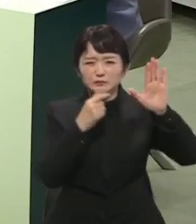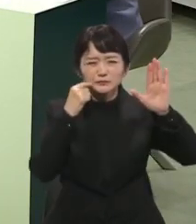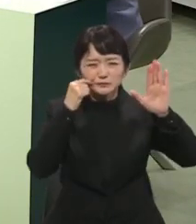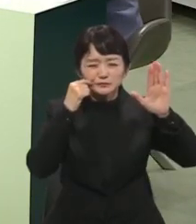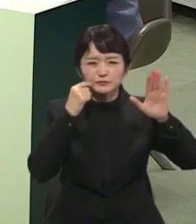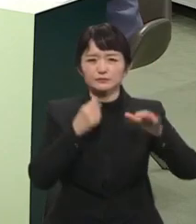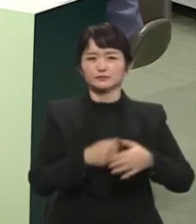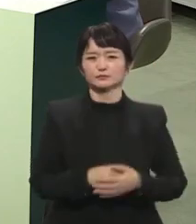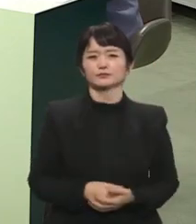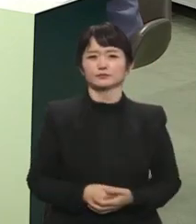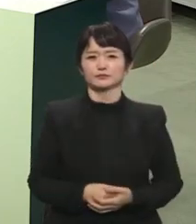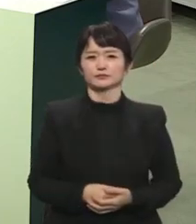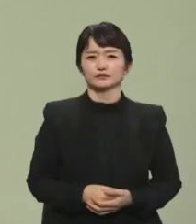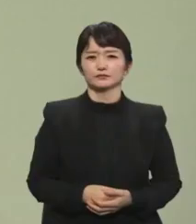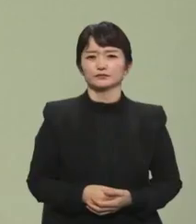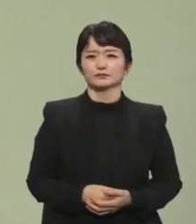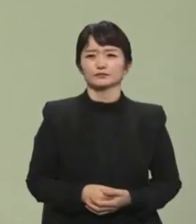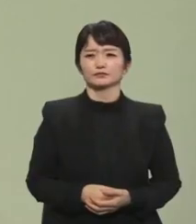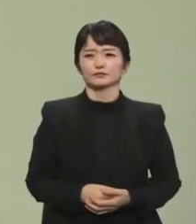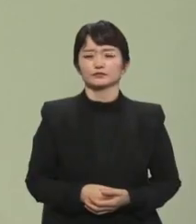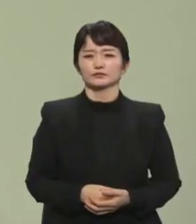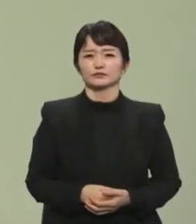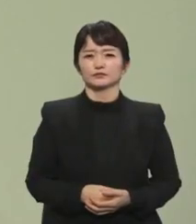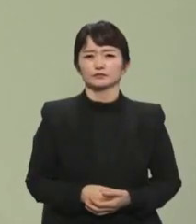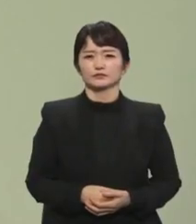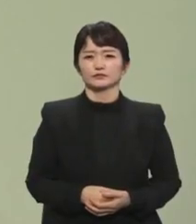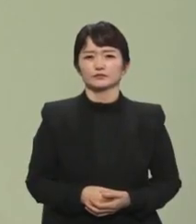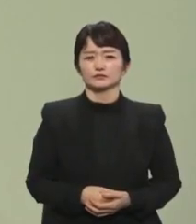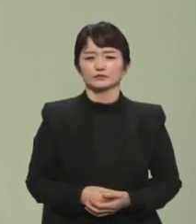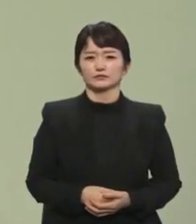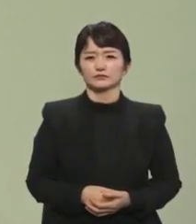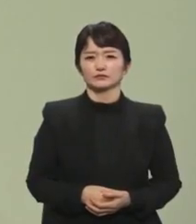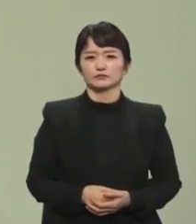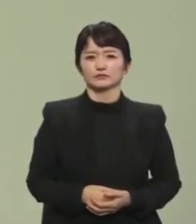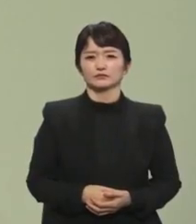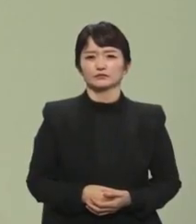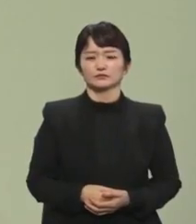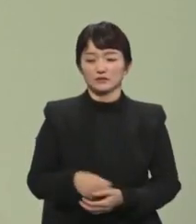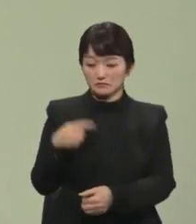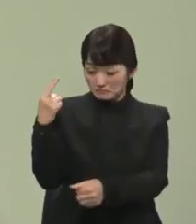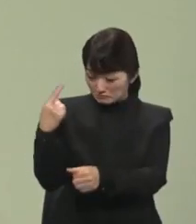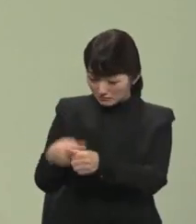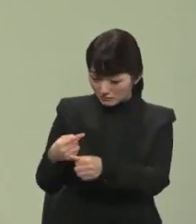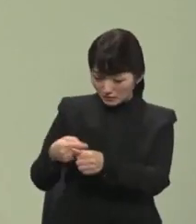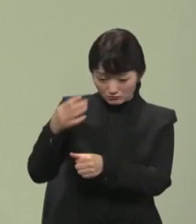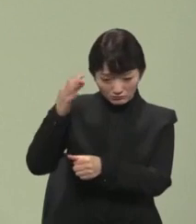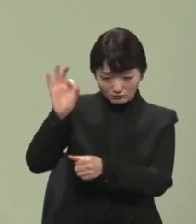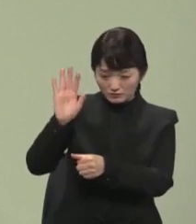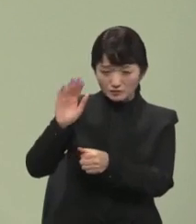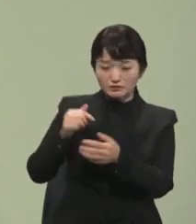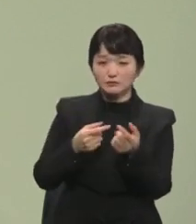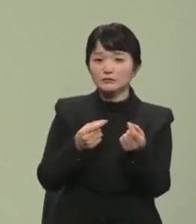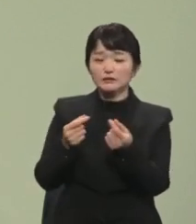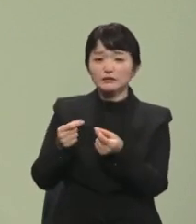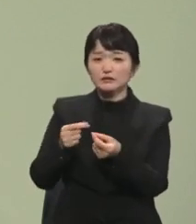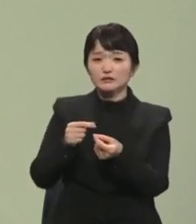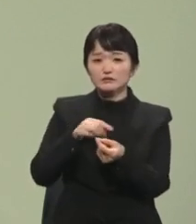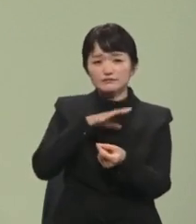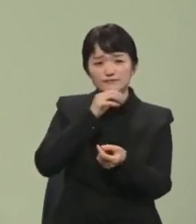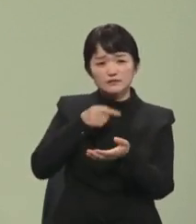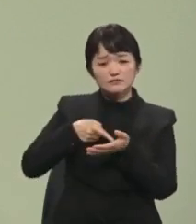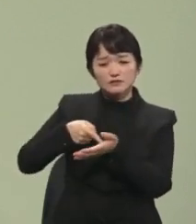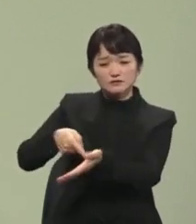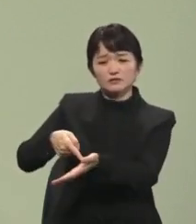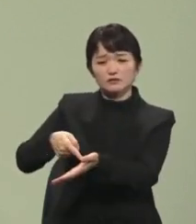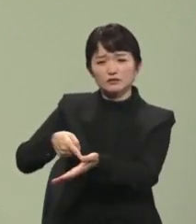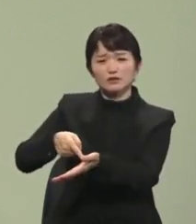같거든요 근데 뭐 목소리를 내도 그게 받아들여지지 않는 환경이기 때문에 계속해서이 문제 비슷한 문제제기가 공회전을 하고